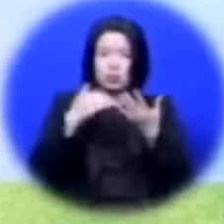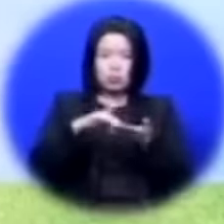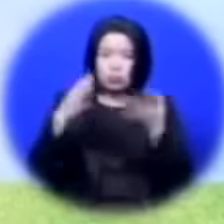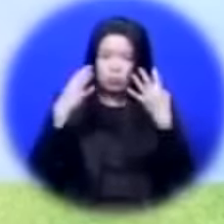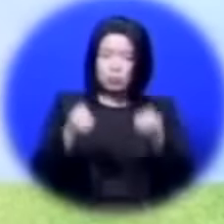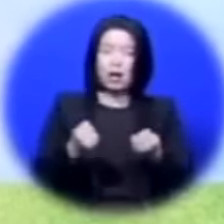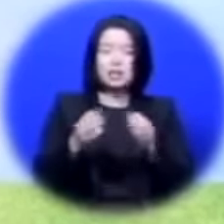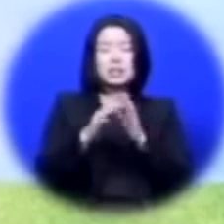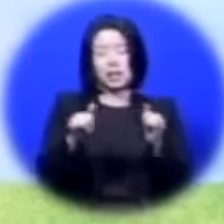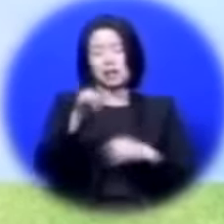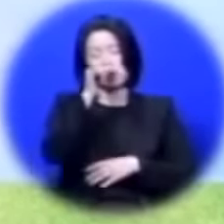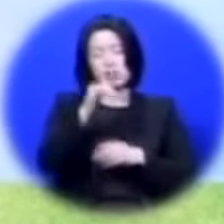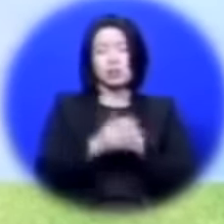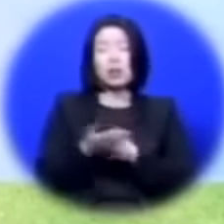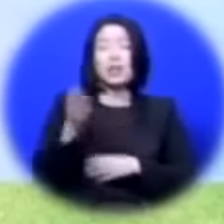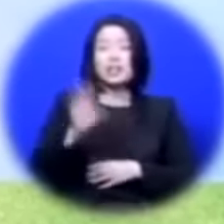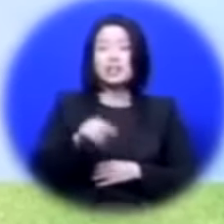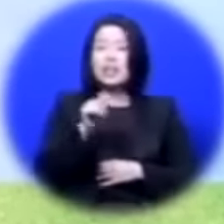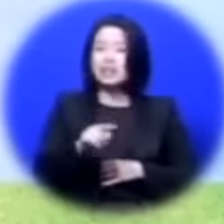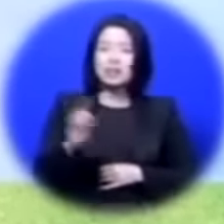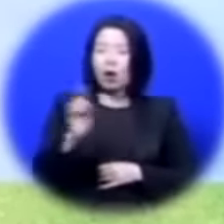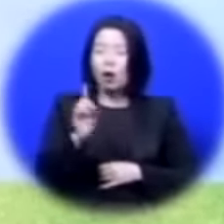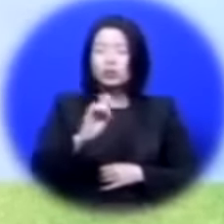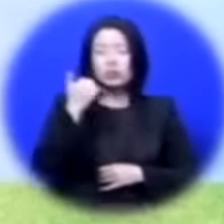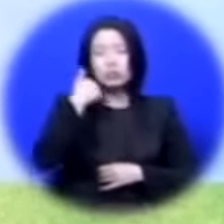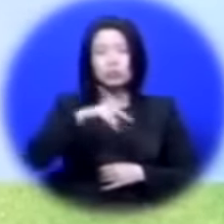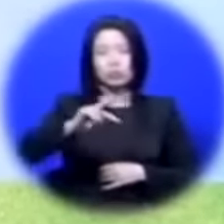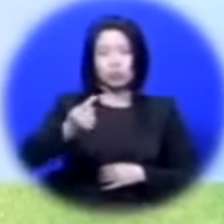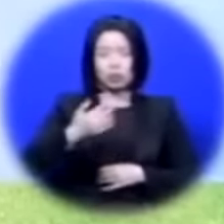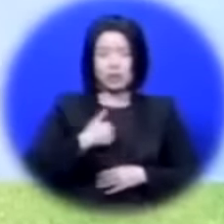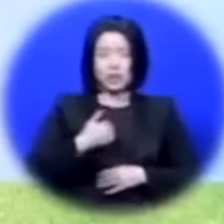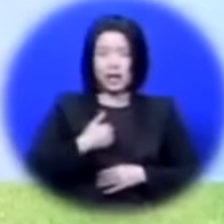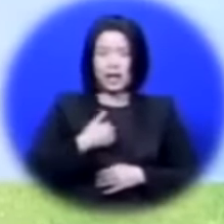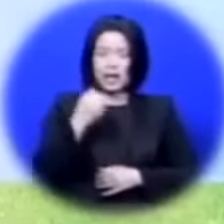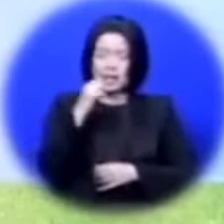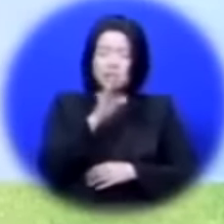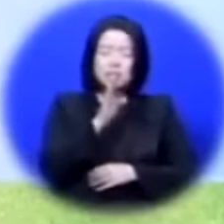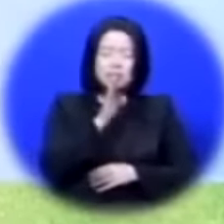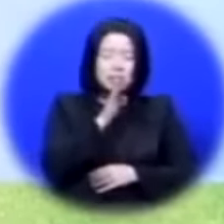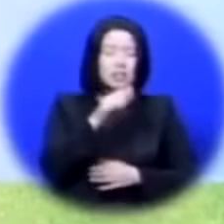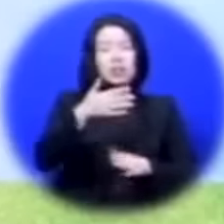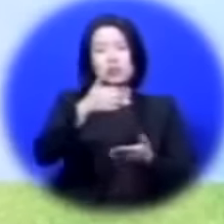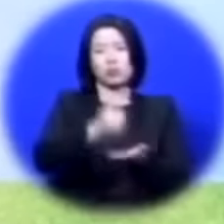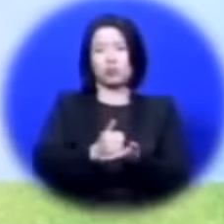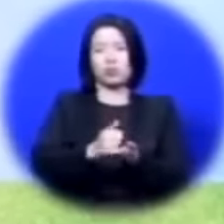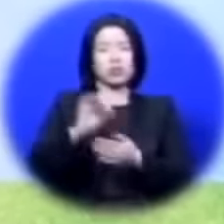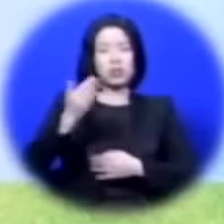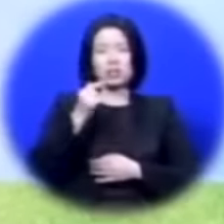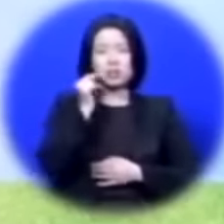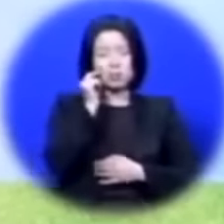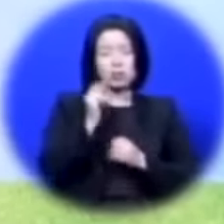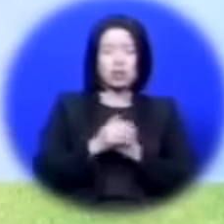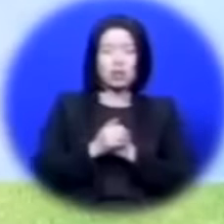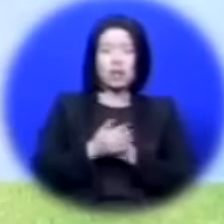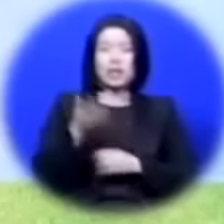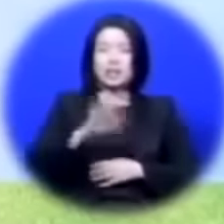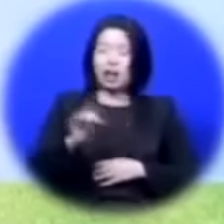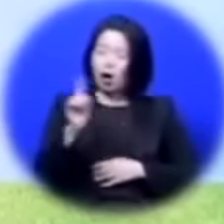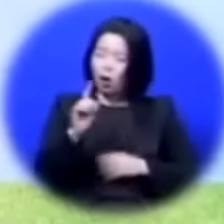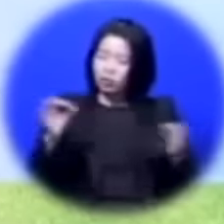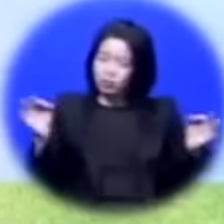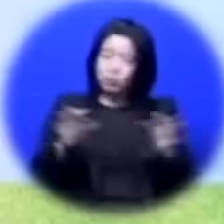사람들이 있었습니다 그러나 그 어느 누구도 저의 진정한 주인이 되지는 못했어 근데 어느